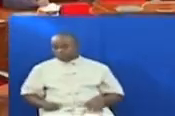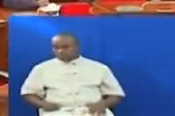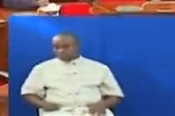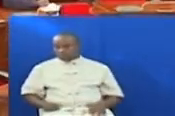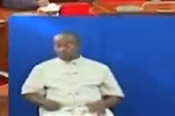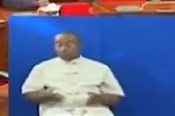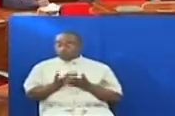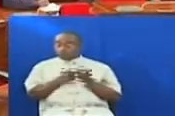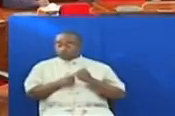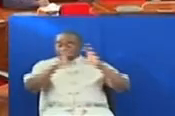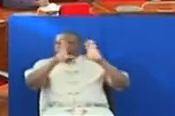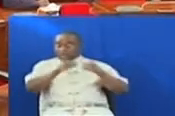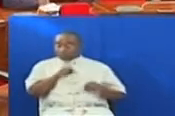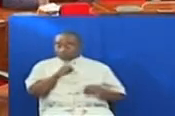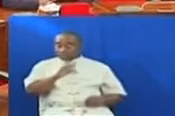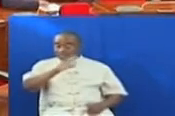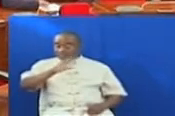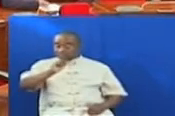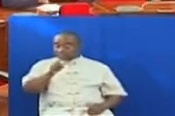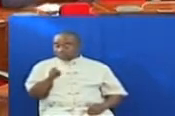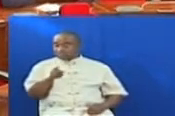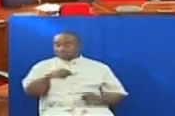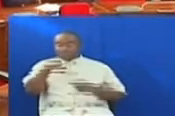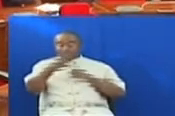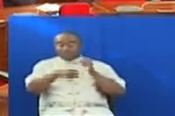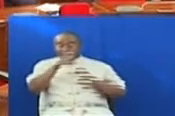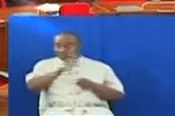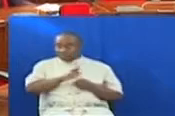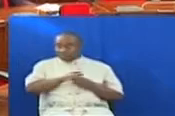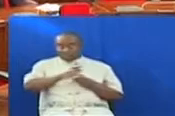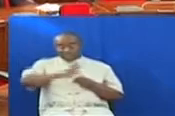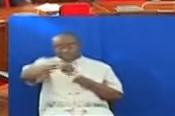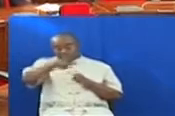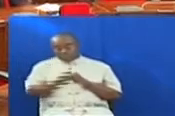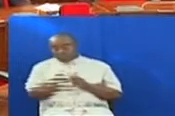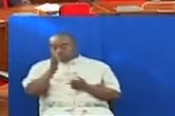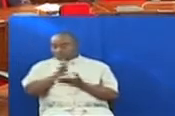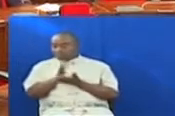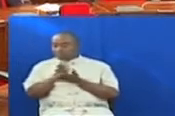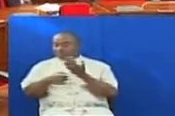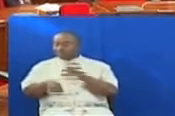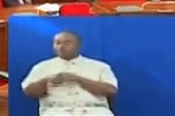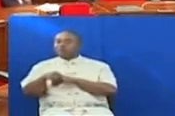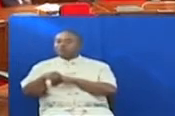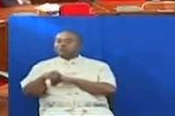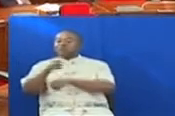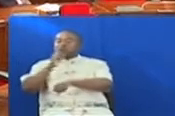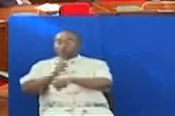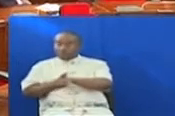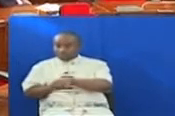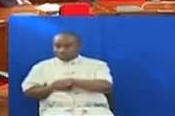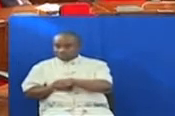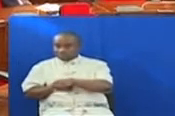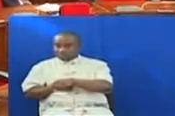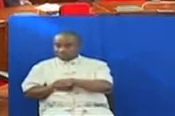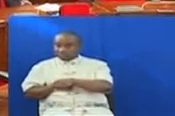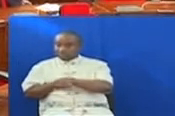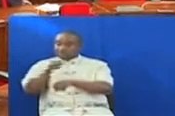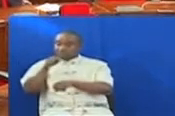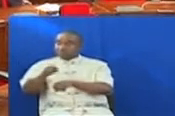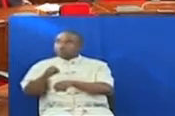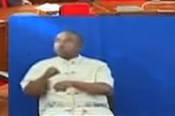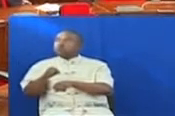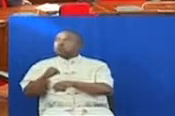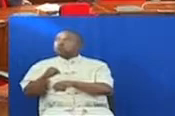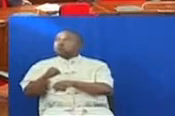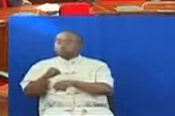CAG miradi mingi sasa ya halmashauri inashindwa kukamilika kwa wakati, na inaonekana kama miradi ile ime watu